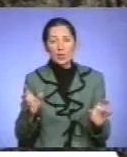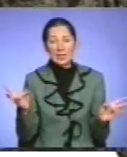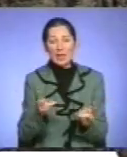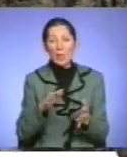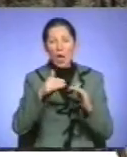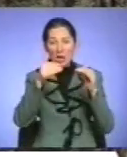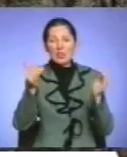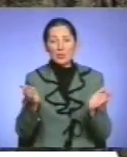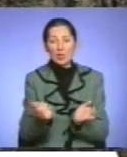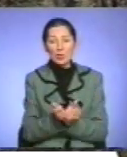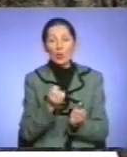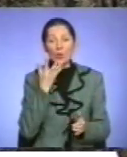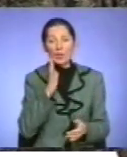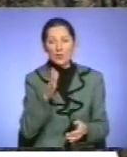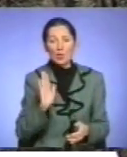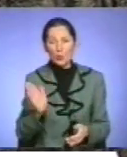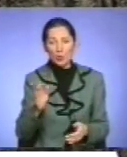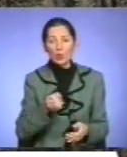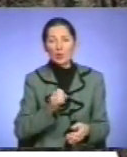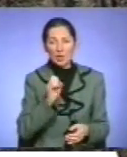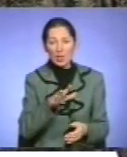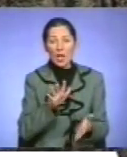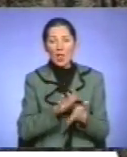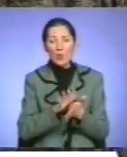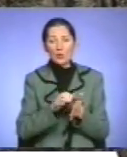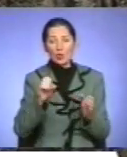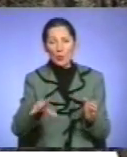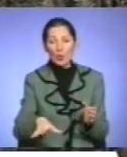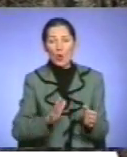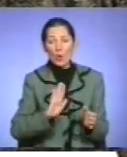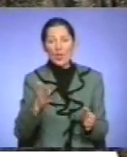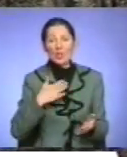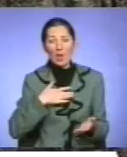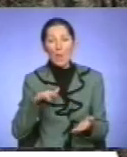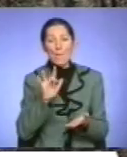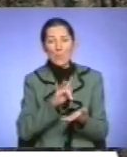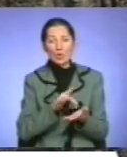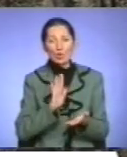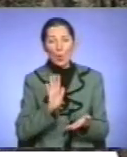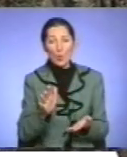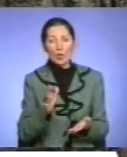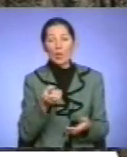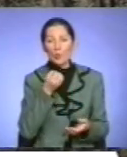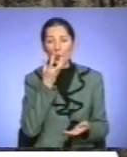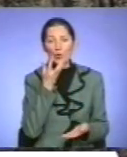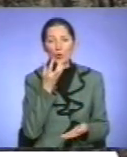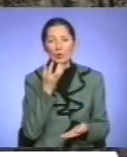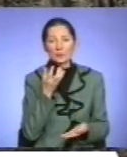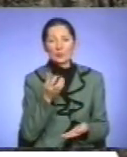будуть кидати на підлогу, то наше місто стане просто, ну як це